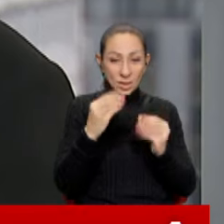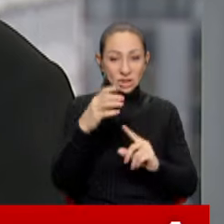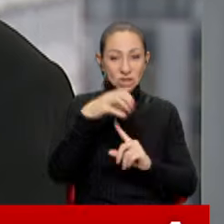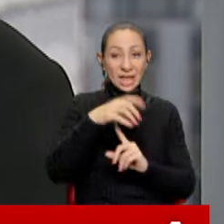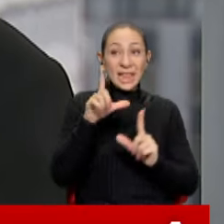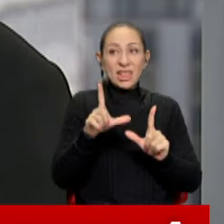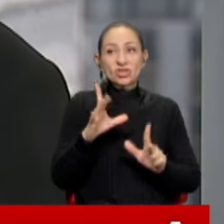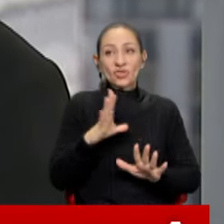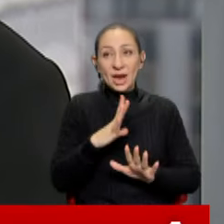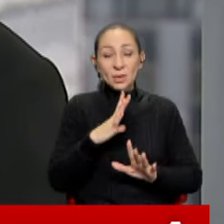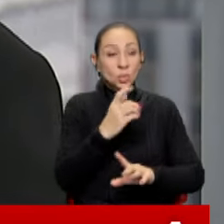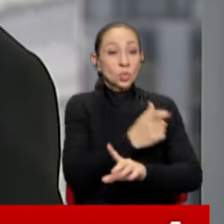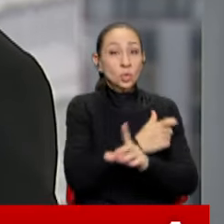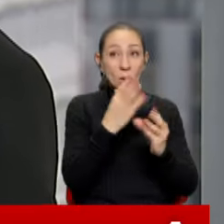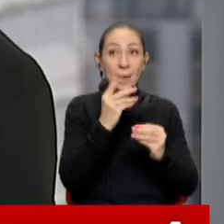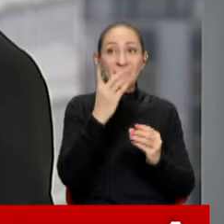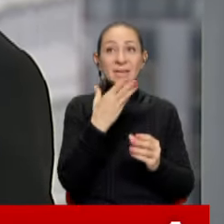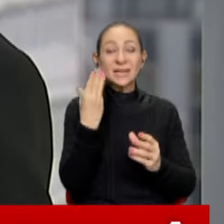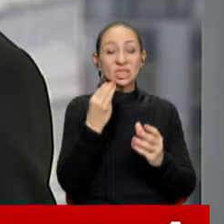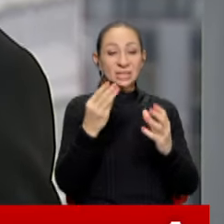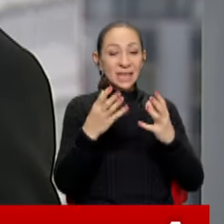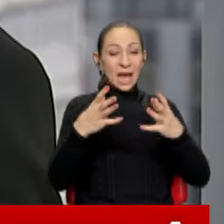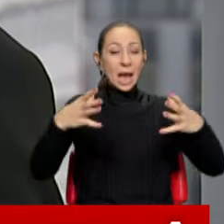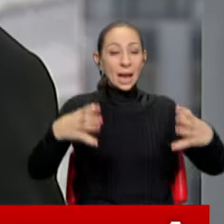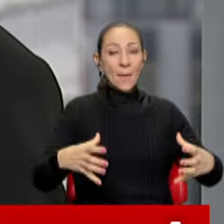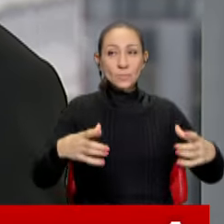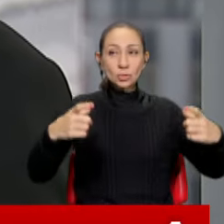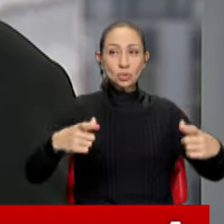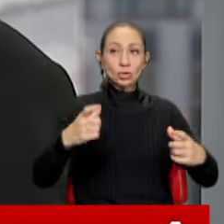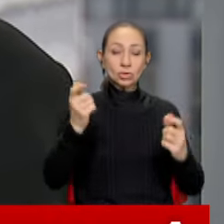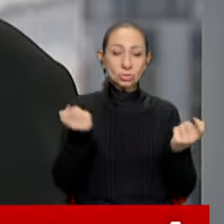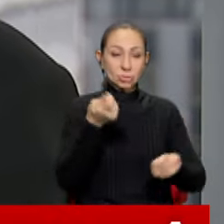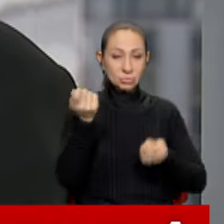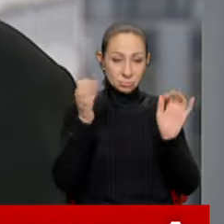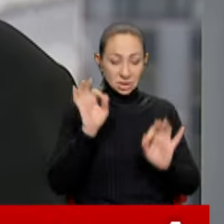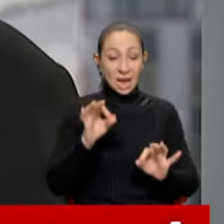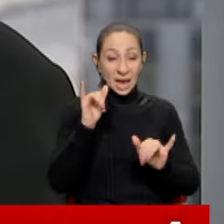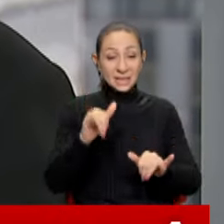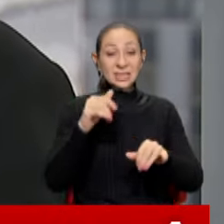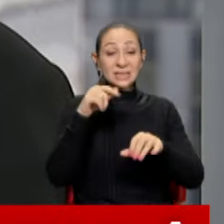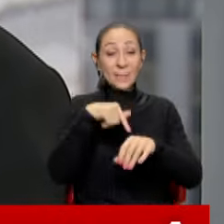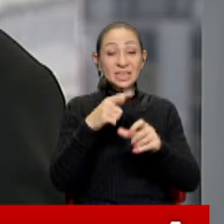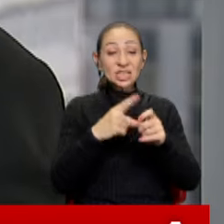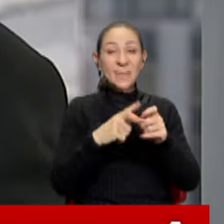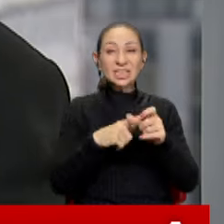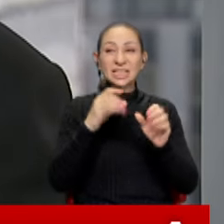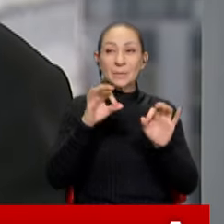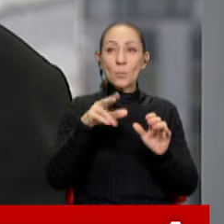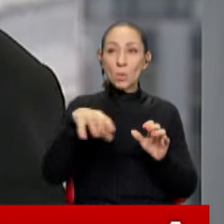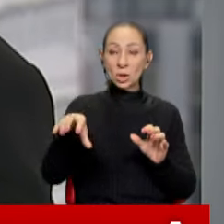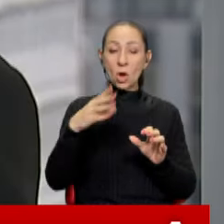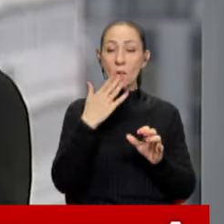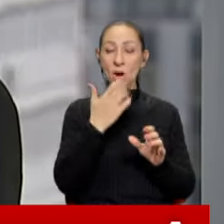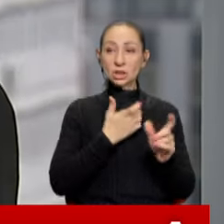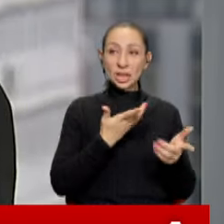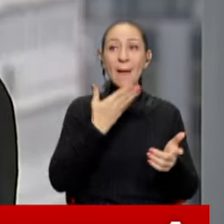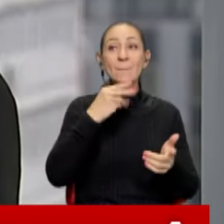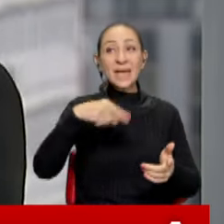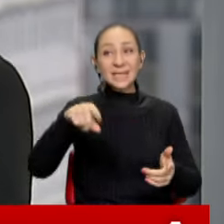bir ihtiyaç var, yurt olan bir gençlik kampüsünü mesela hayata geçireceğiz. Aynı zamanda da Cebeci gibi bölgelerimizde hem öğrencilerin